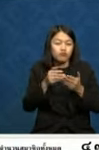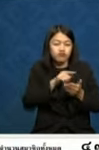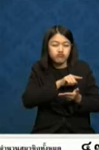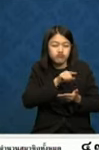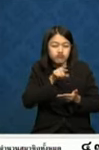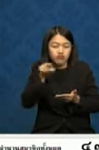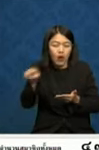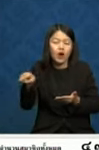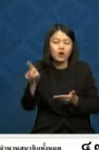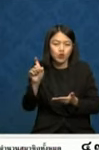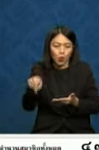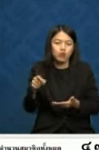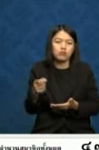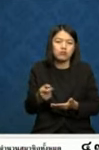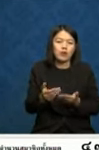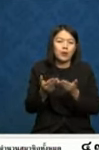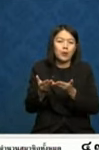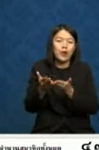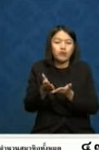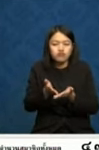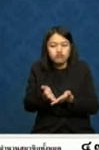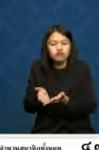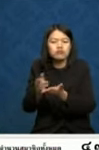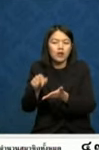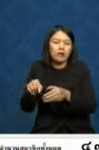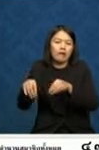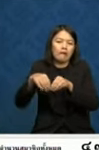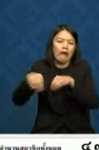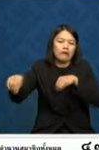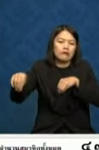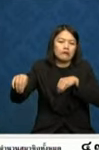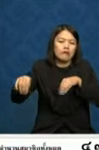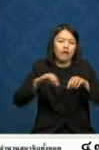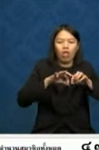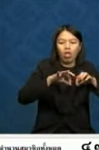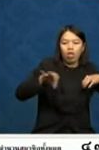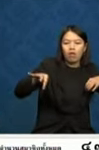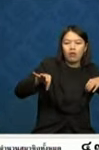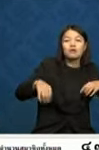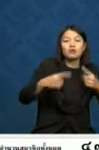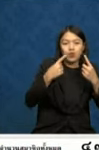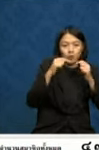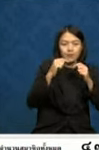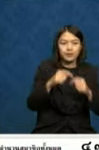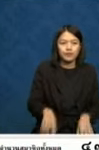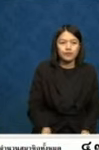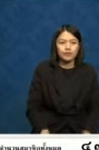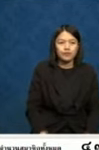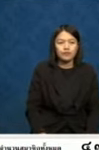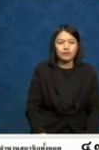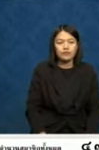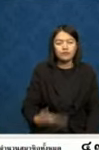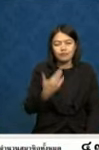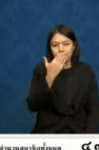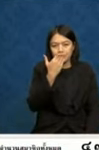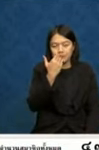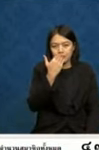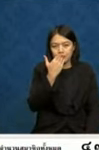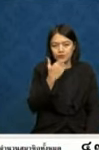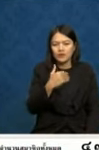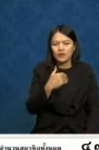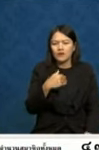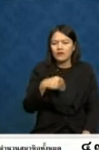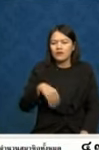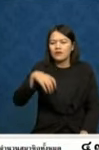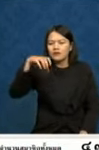ไปยังท่าเรือชายฝั่งมากนะนั่นคือคำตอบนะครับที่บอกว่าทำไมต้องไม่อยู่ในส